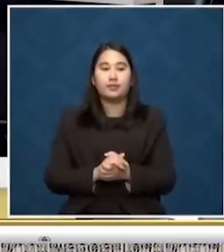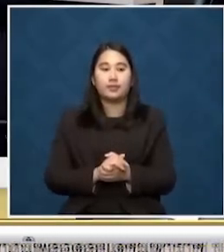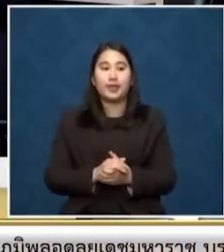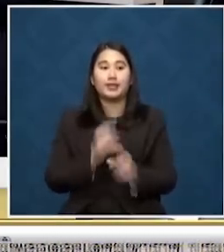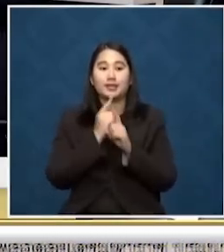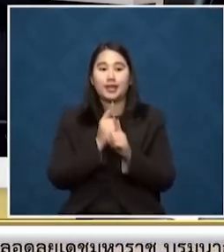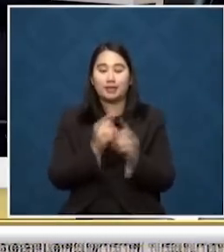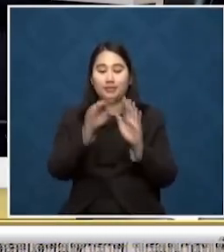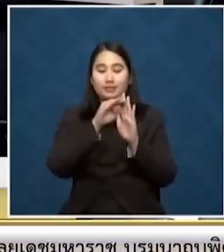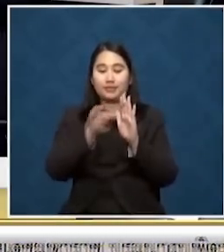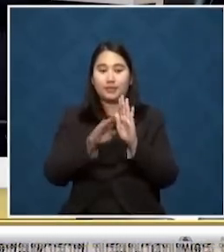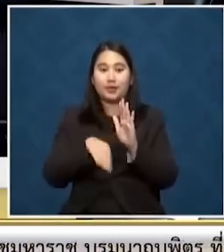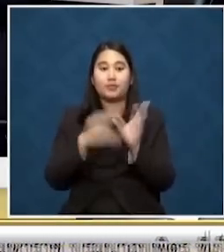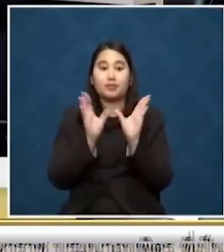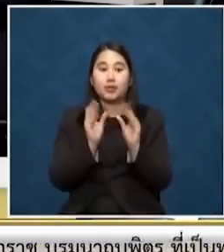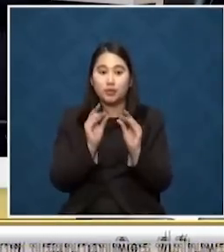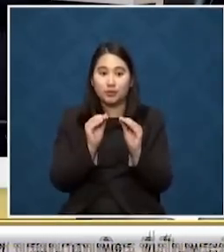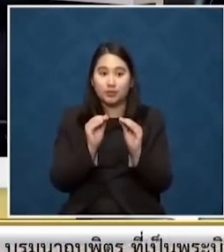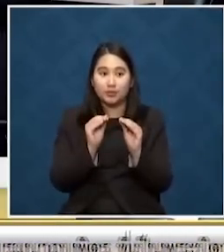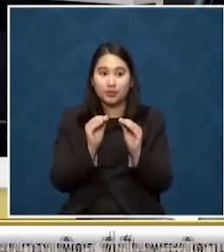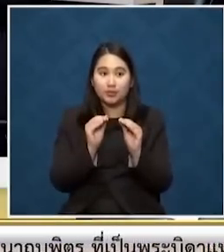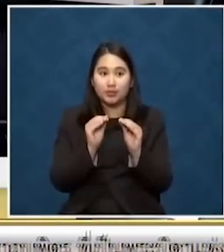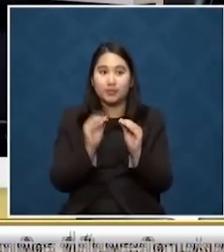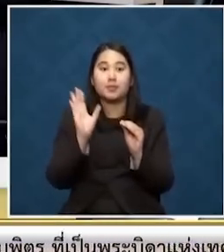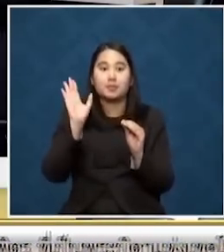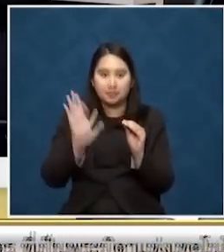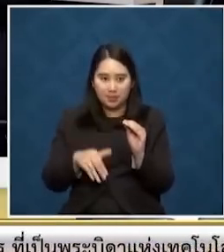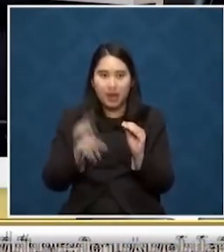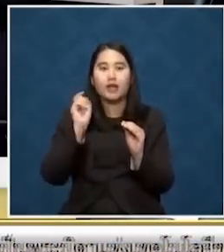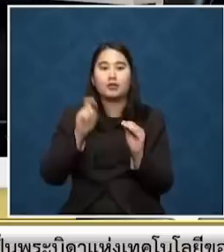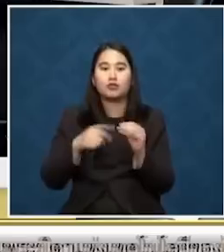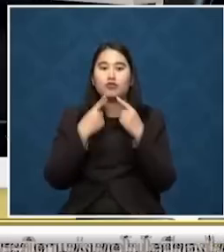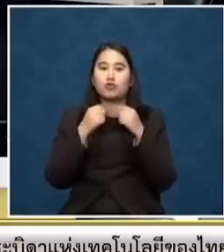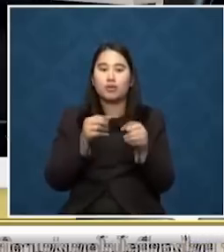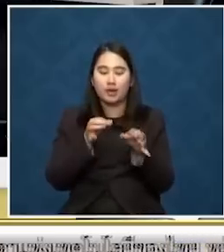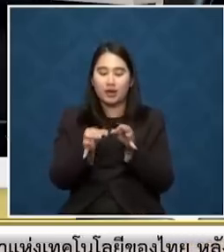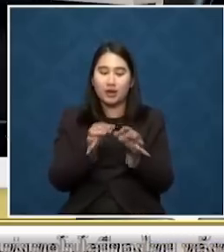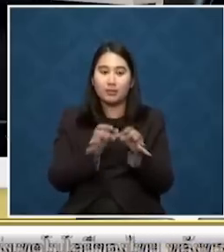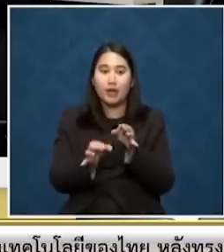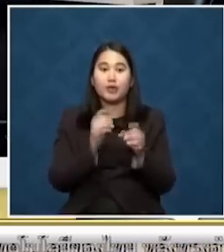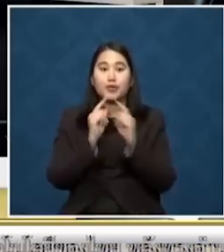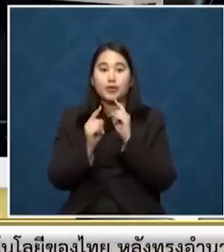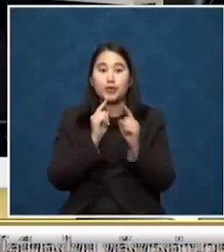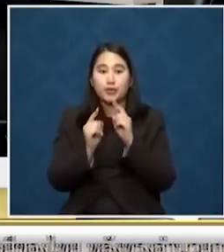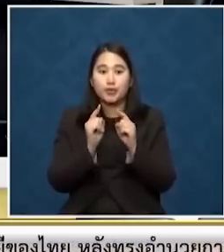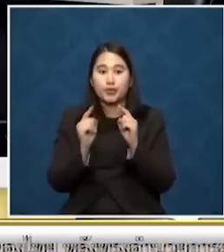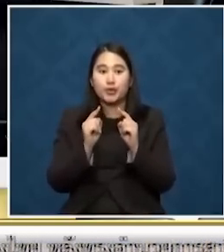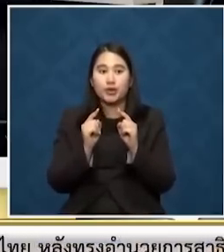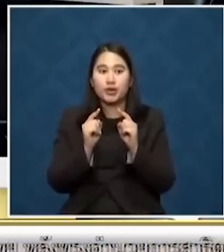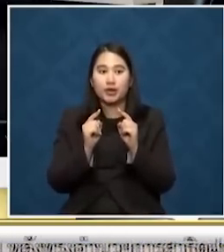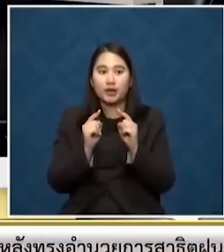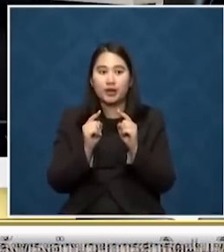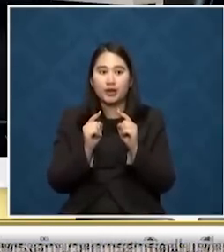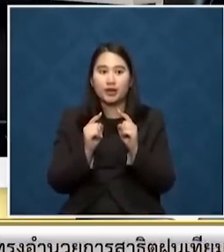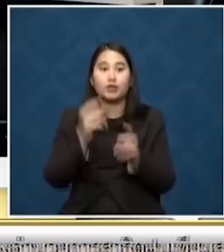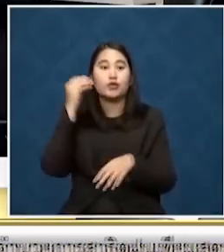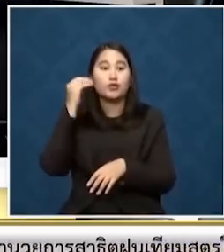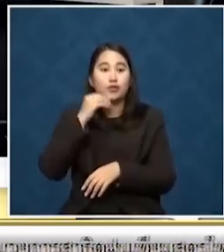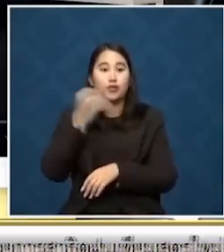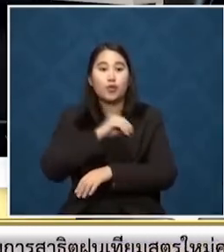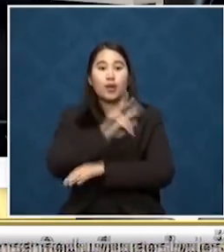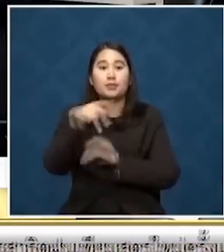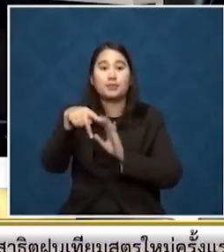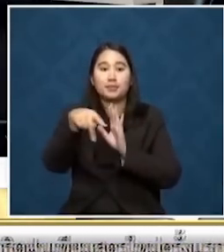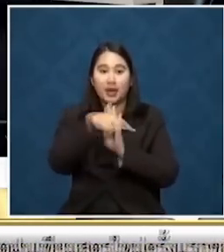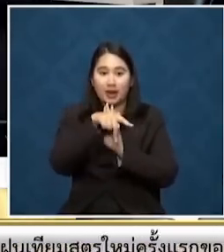ทู้ถามสดด้วยวาจาถามใครรู้ไหมถามนายกรัฐมนตรีเรื่องการเปิดตลาดนัดผิดกฎหมายแอบแฝ